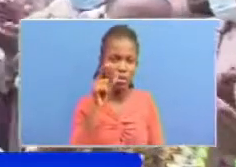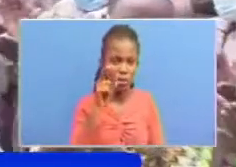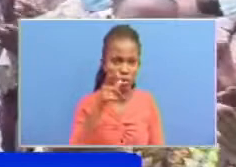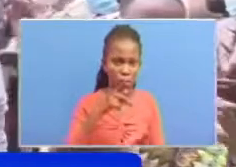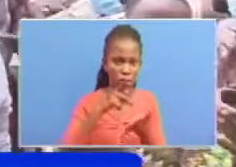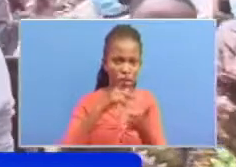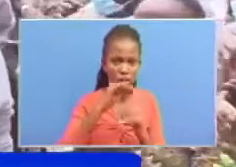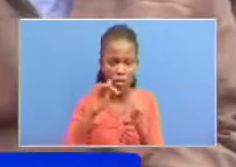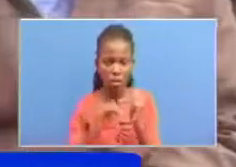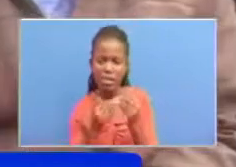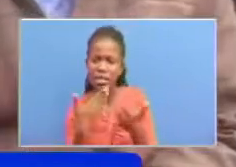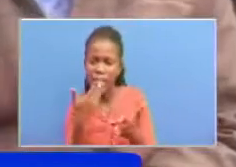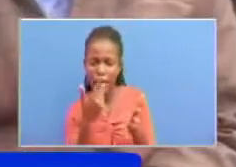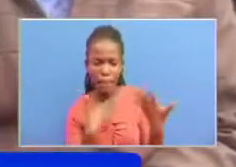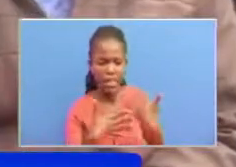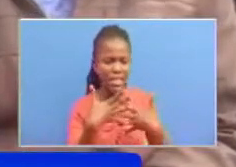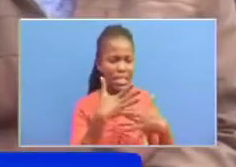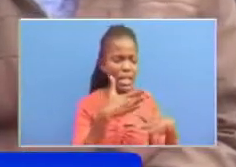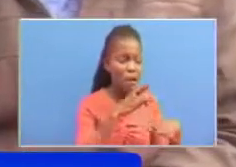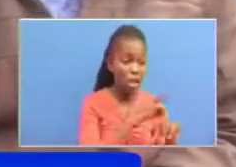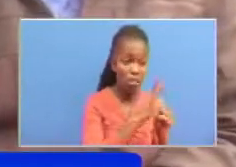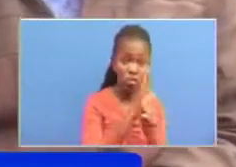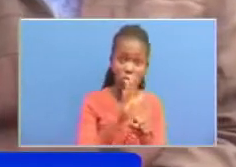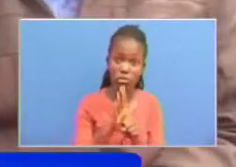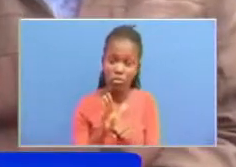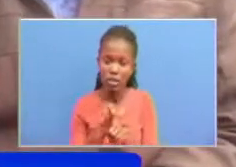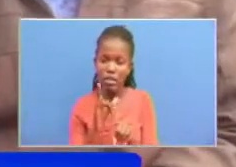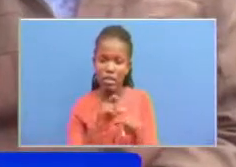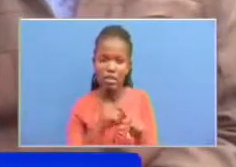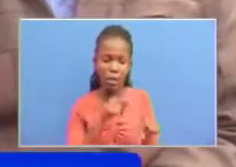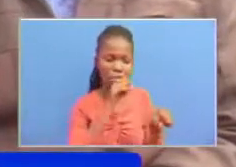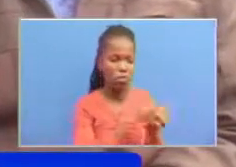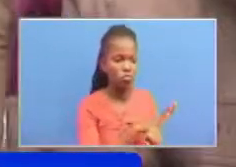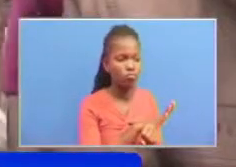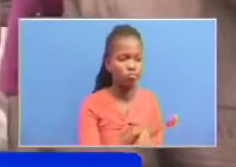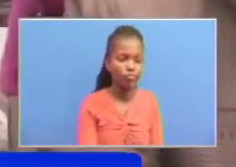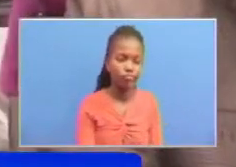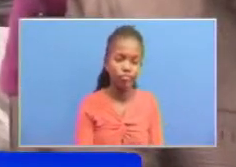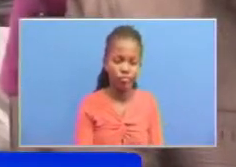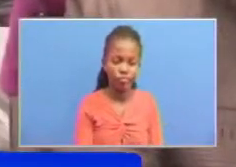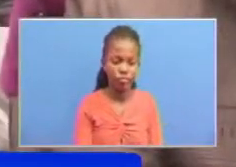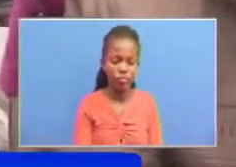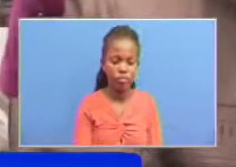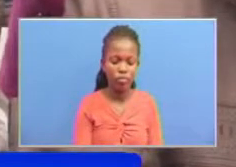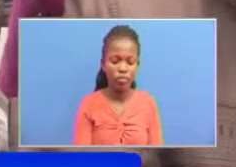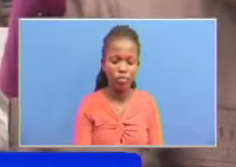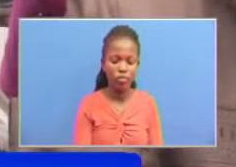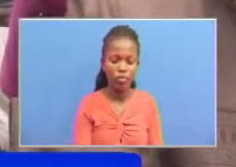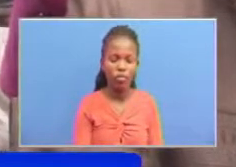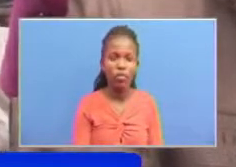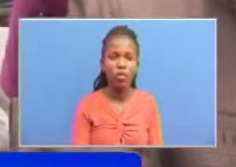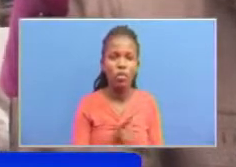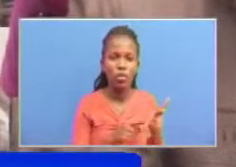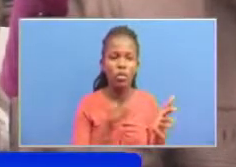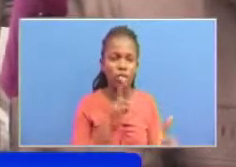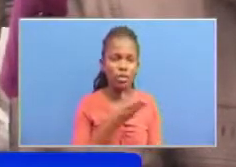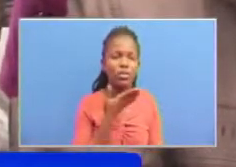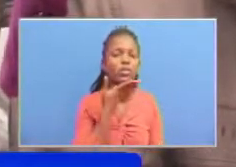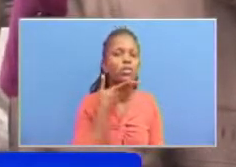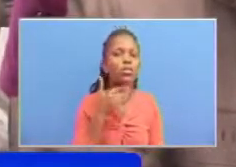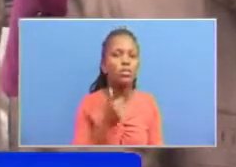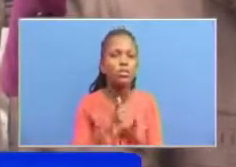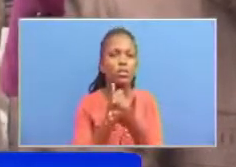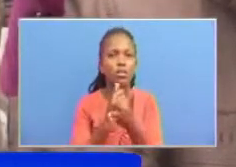Maele sekana vya sala sio ni kwa atite ukono munene nundu tevindani ya uwa corona. Ndula tuenda tutethewe